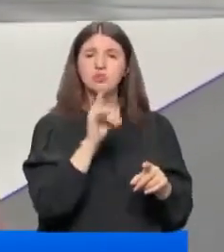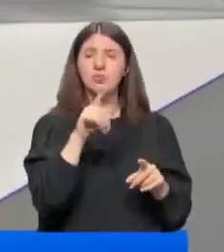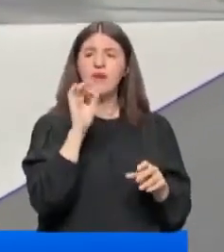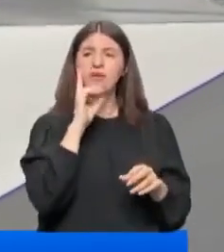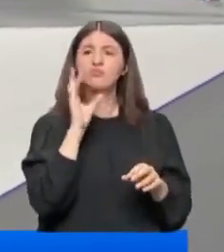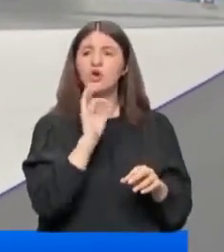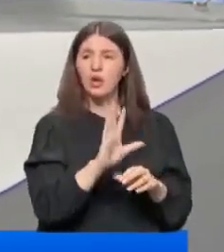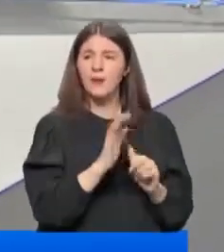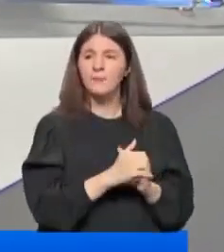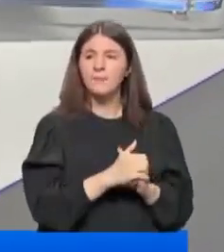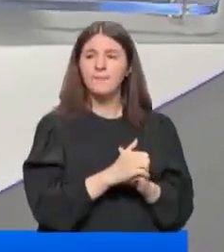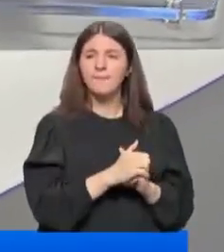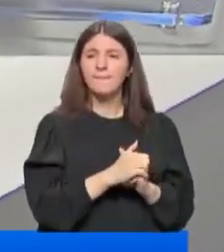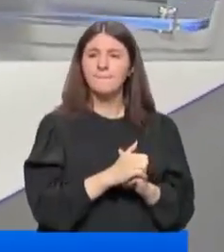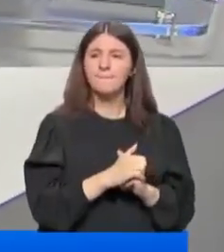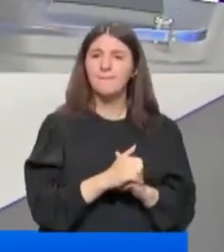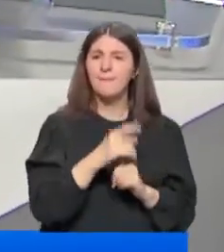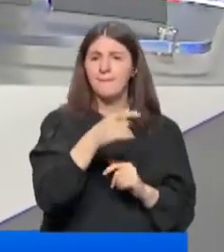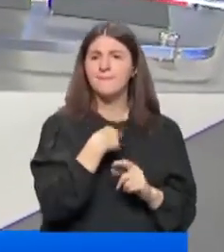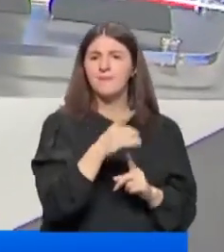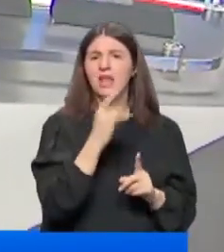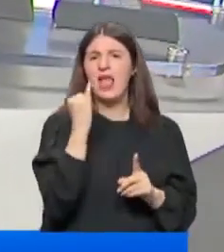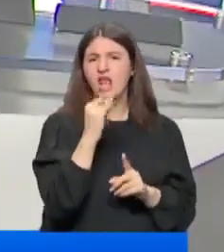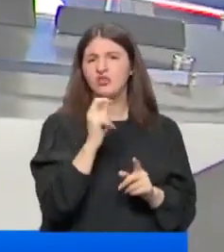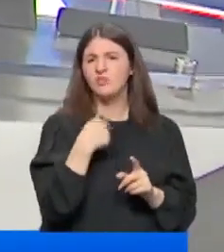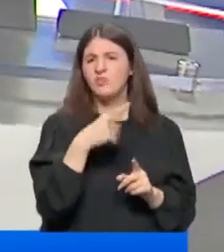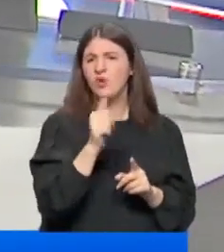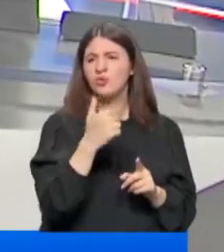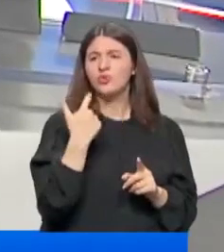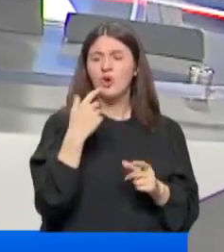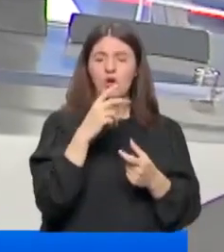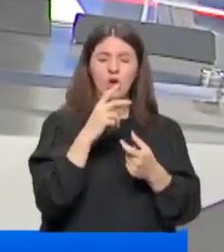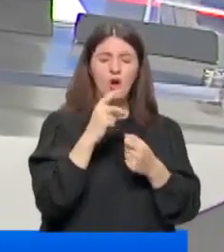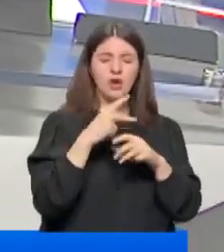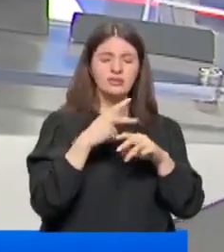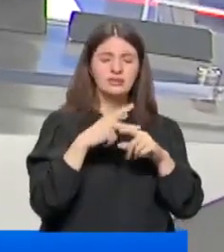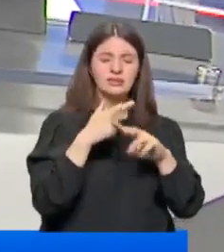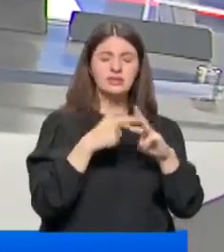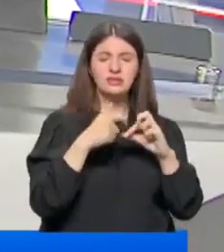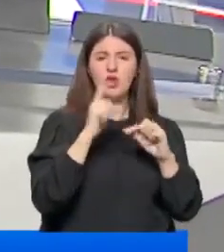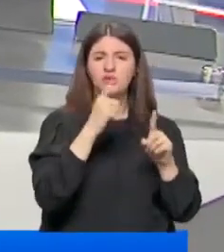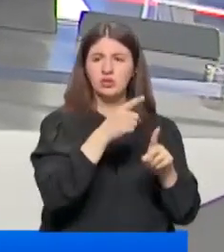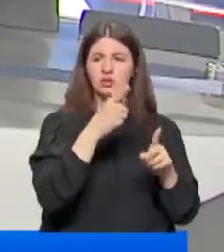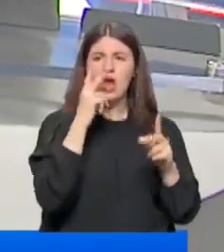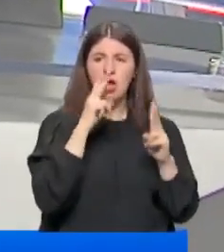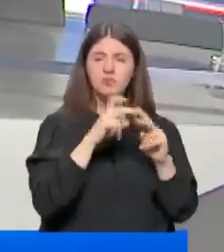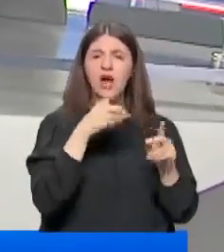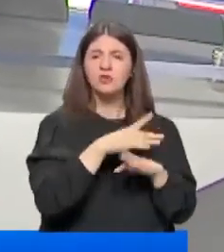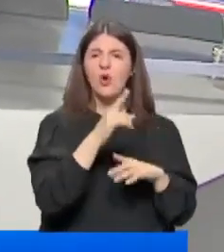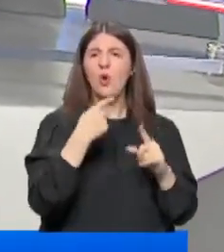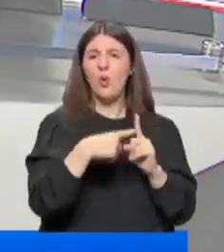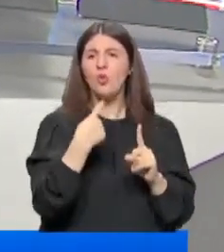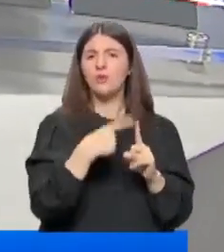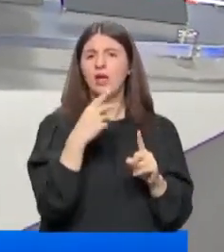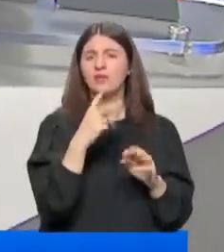Şimdi efendim şöyle, şimdi ben bunu eleştirdim o gün. Özer Sencar Hoca'nın Metropol'deki araştırması. Aslında o olumluymuş